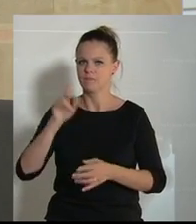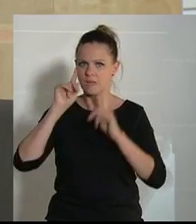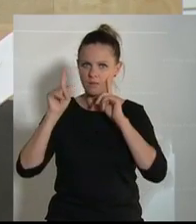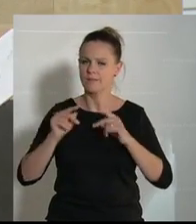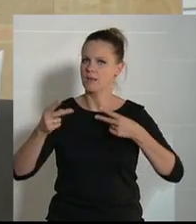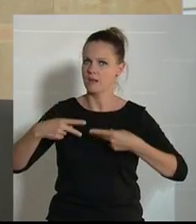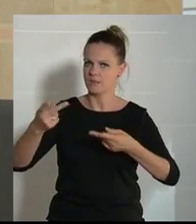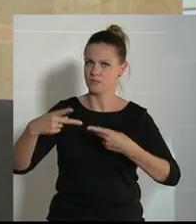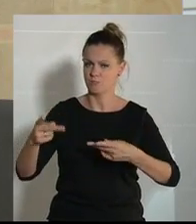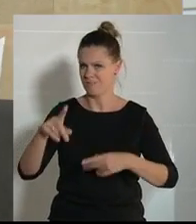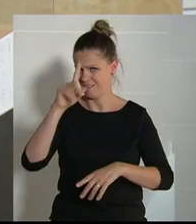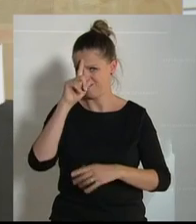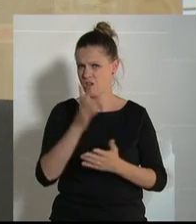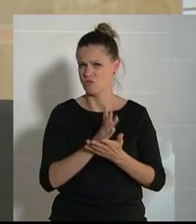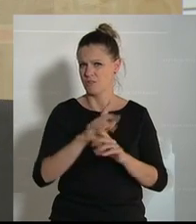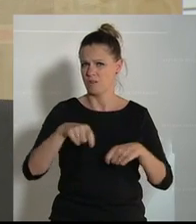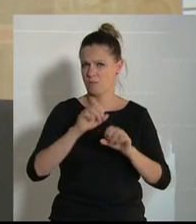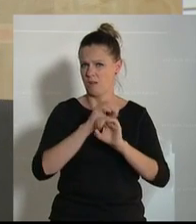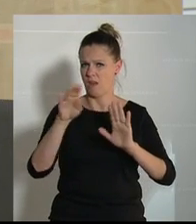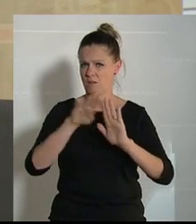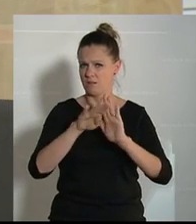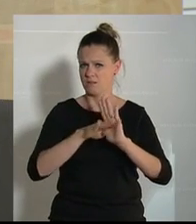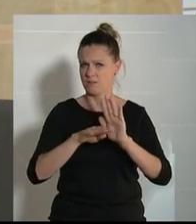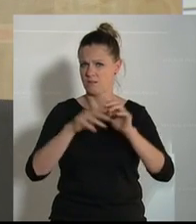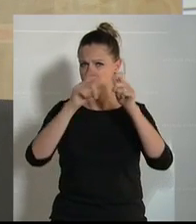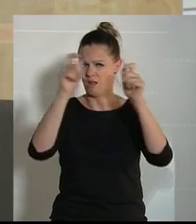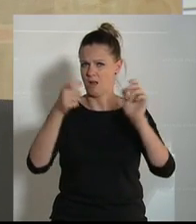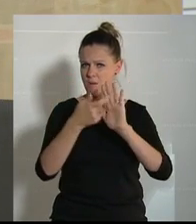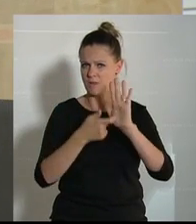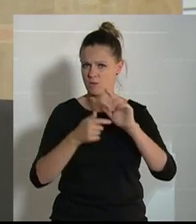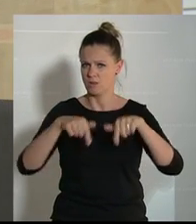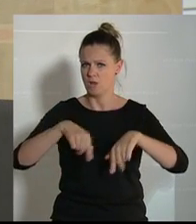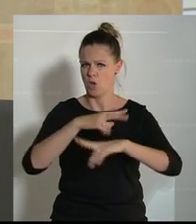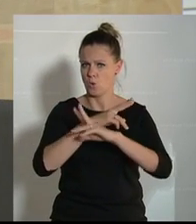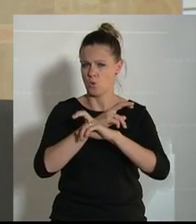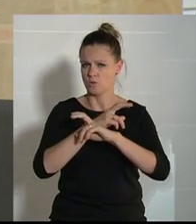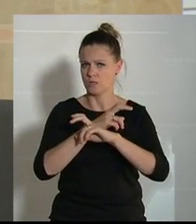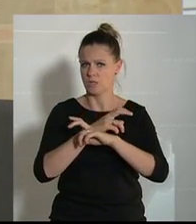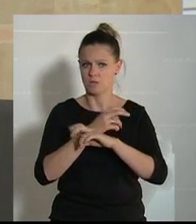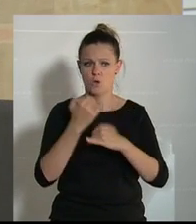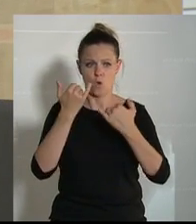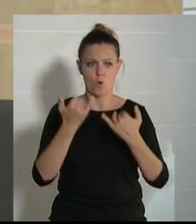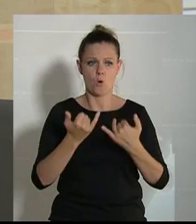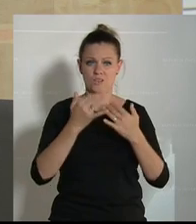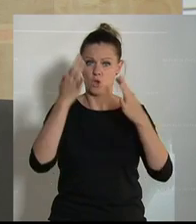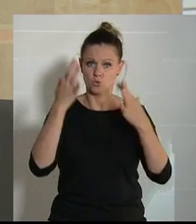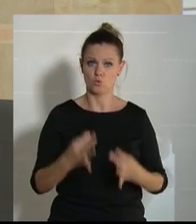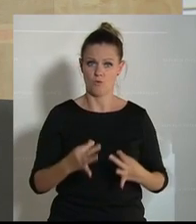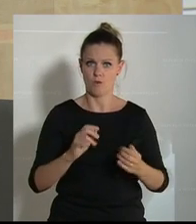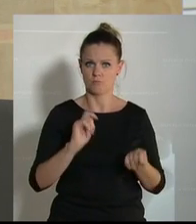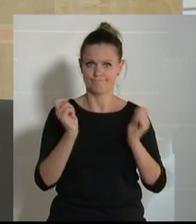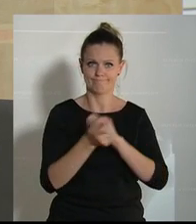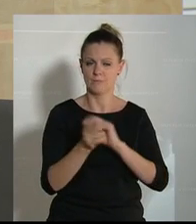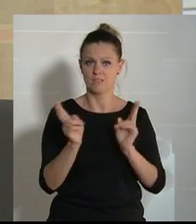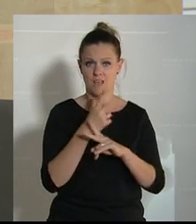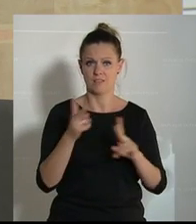Sie wissen, es gibt klare gesetzliche Rahmenbedingungen in Österreich, die ich jetzt hier und heute nicht sofort verändern kann, obwohl